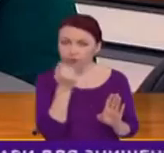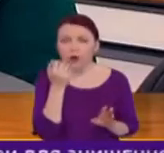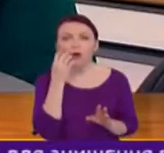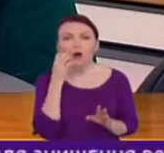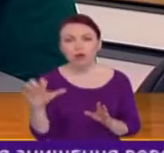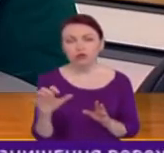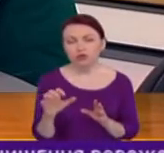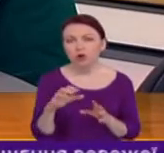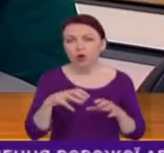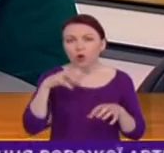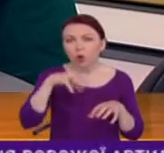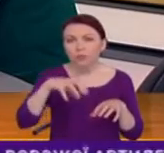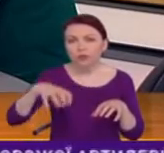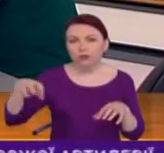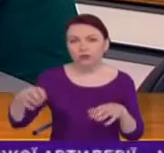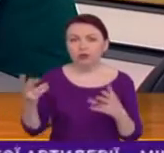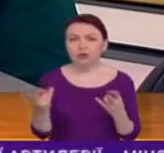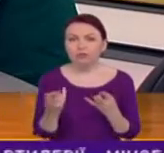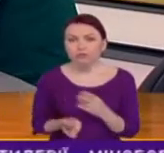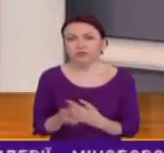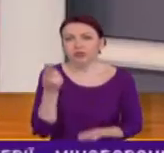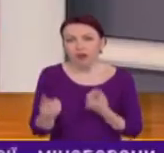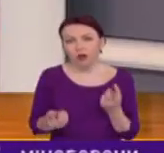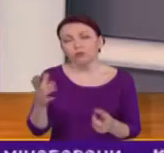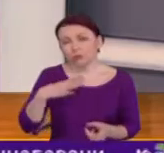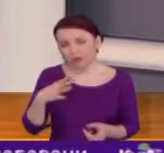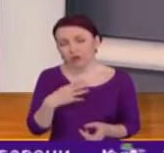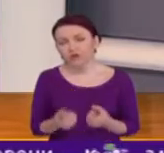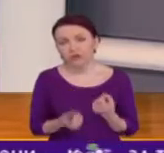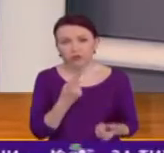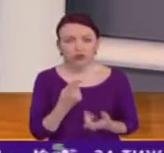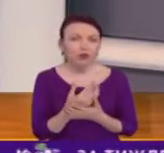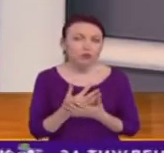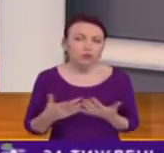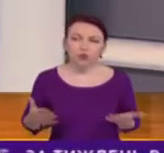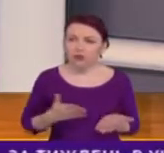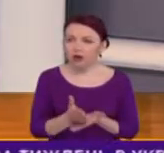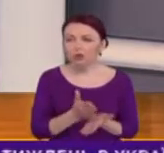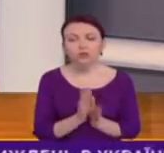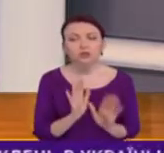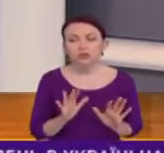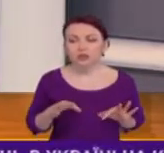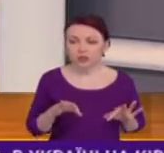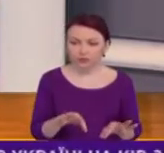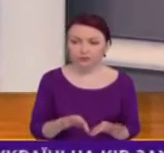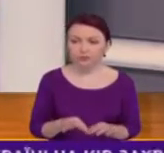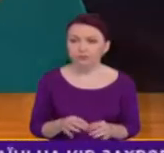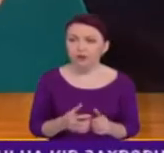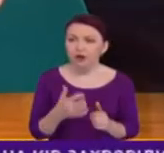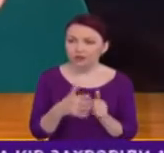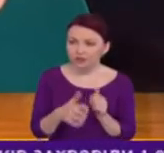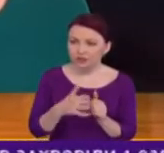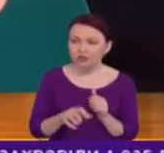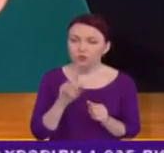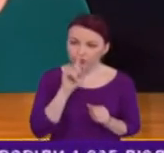гарячі об'єкти, які, звичайно, виникають час від часу в будь-яких галузях, не тільки транспорт. Але в середньому це рік,